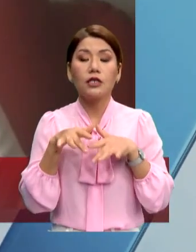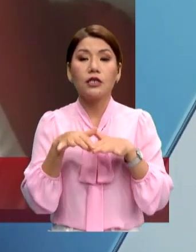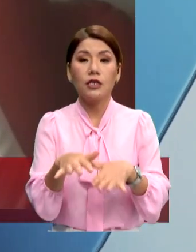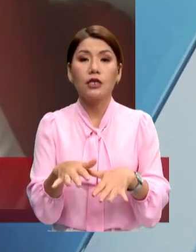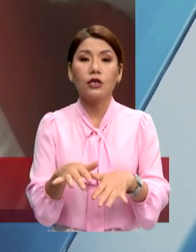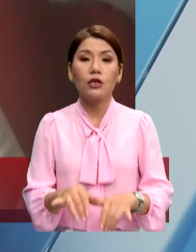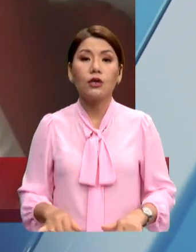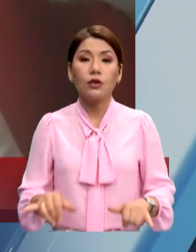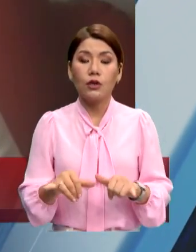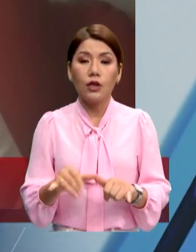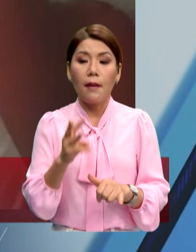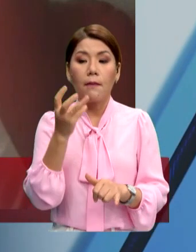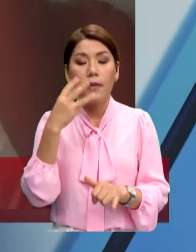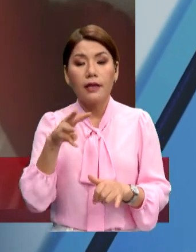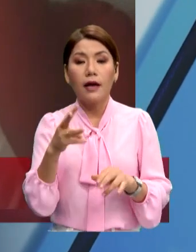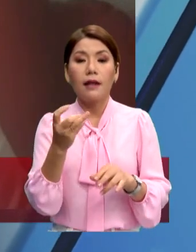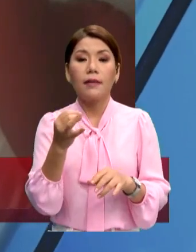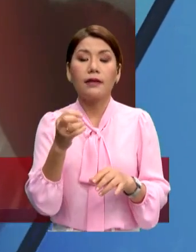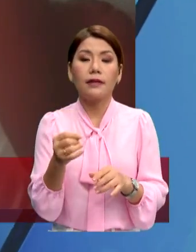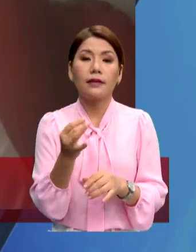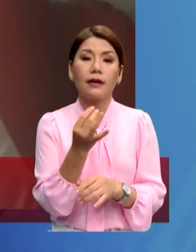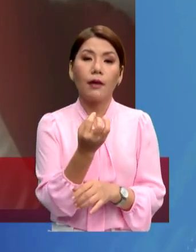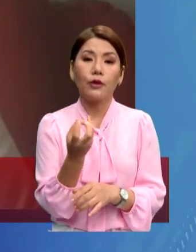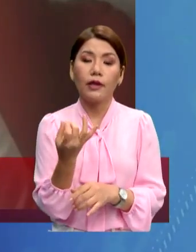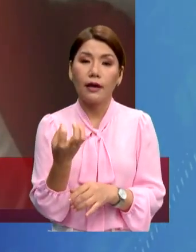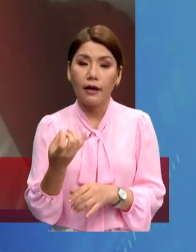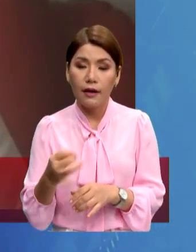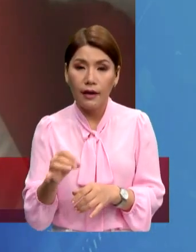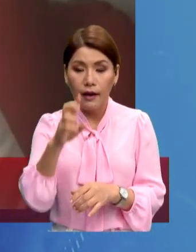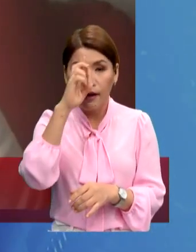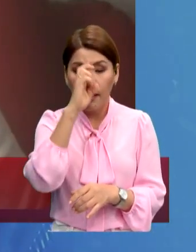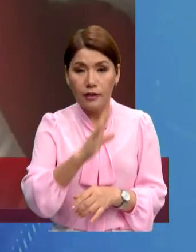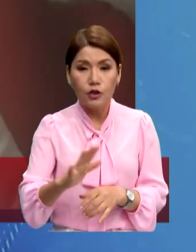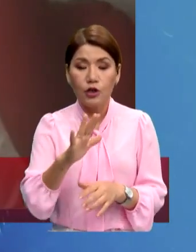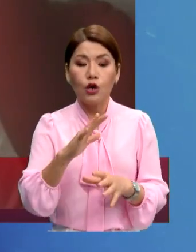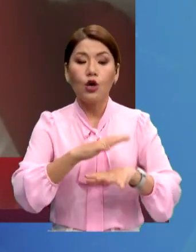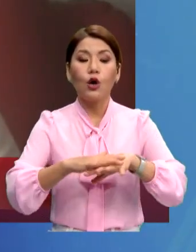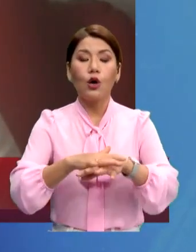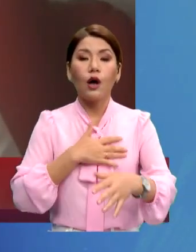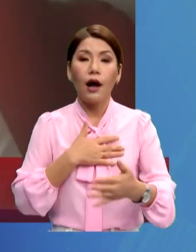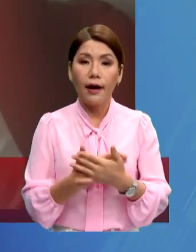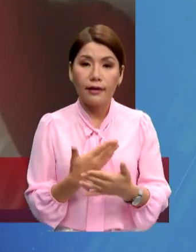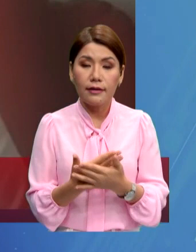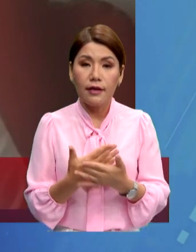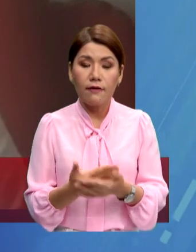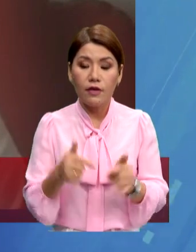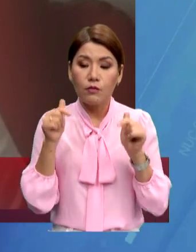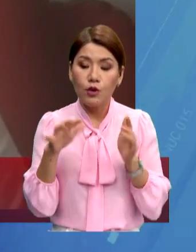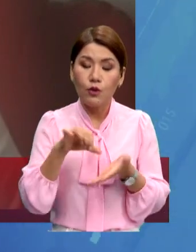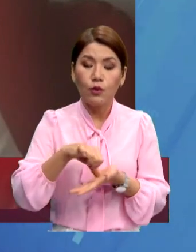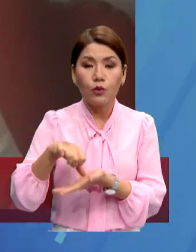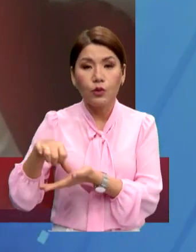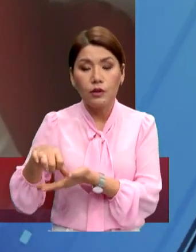к модели, я бы так сказал, коммунитарного государства, где общество активно принимает